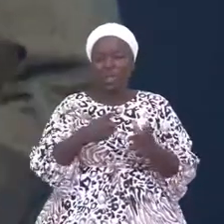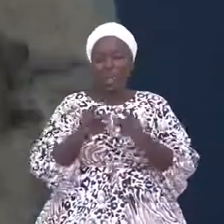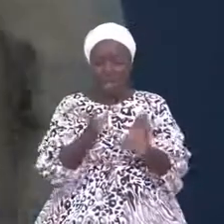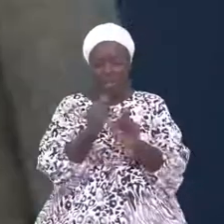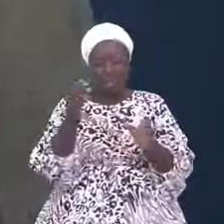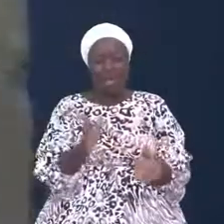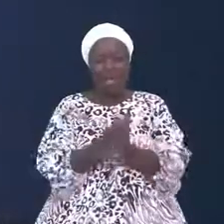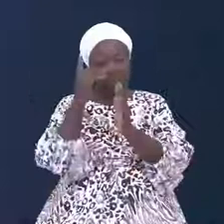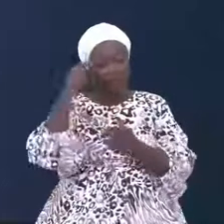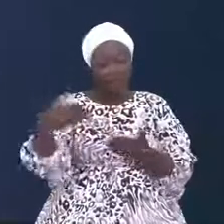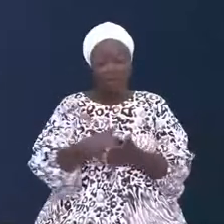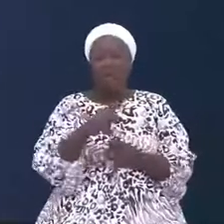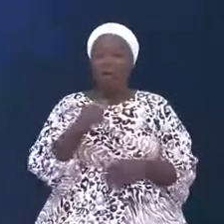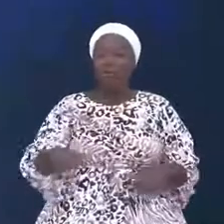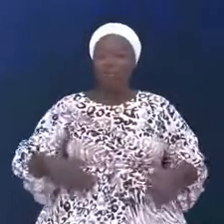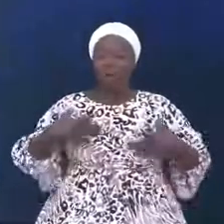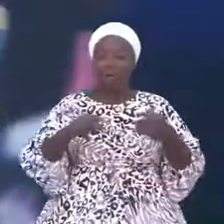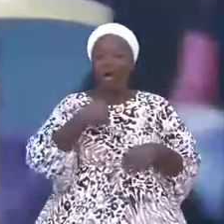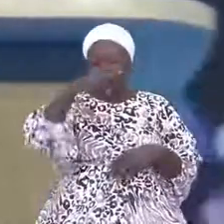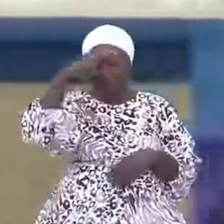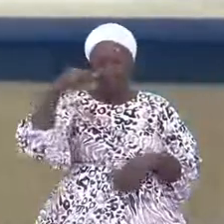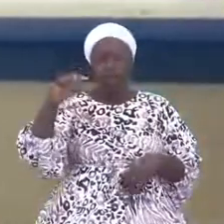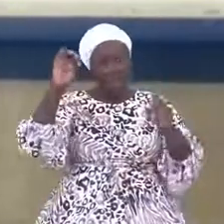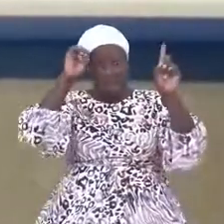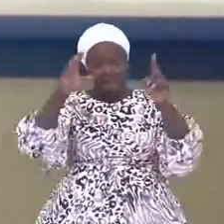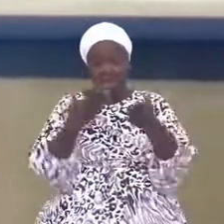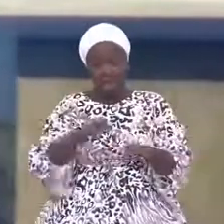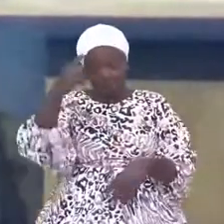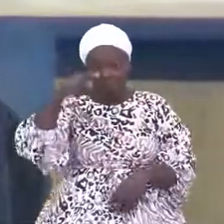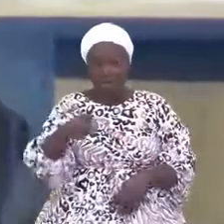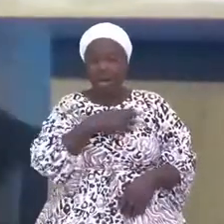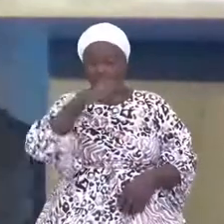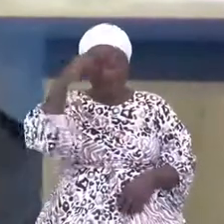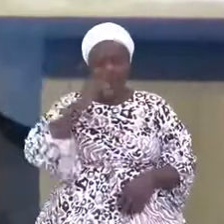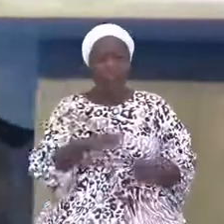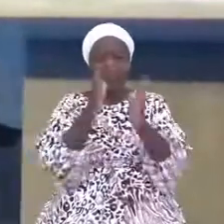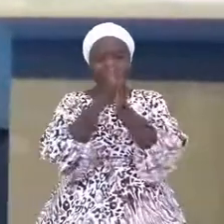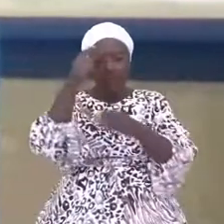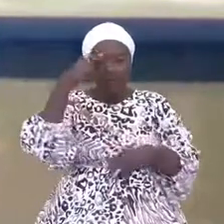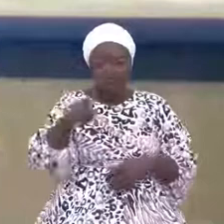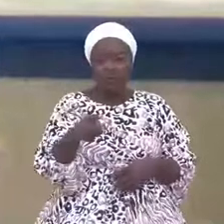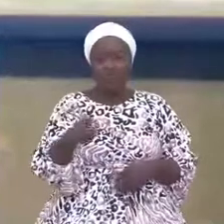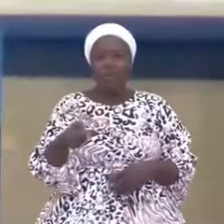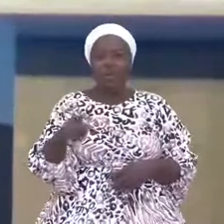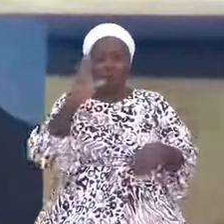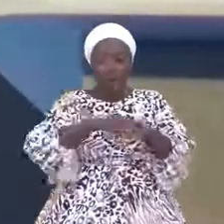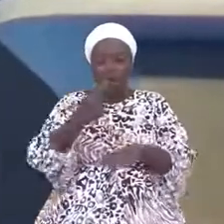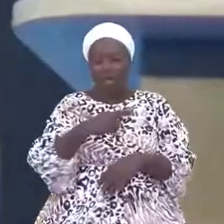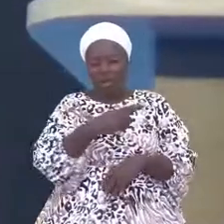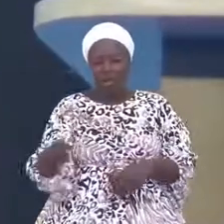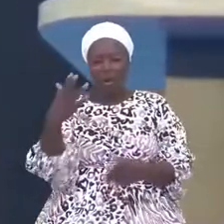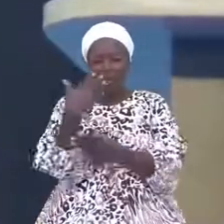demande la restauration. Il demande le renouvellement de la vie. Parce qu'il est mort pour toi. Et